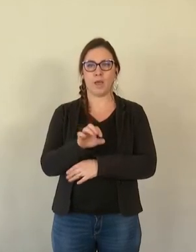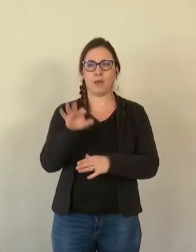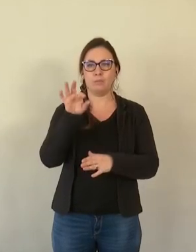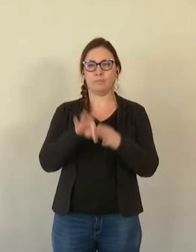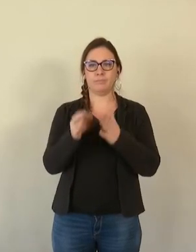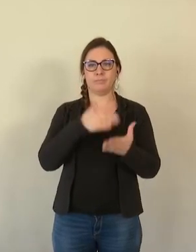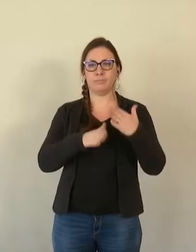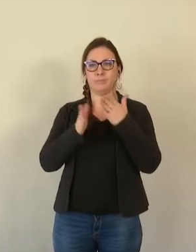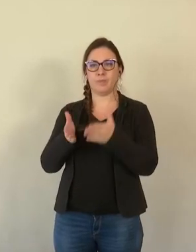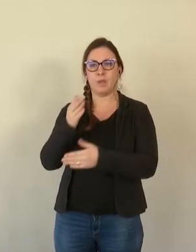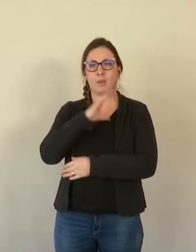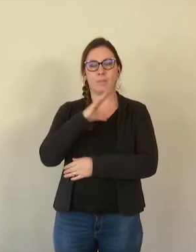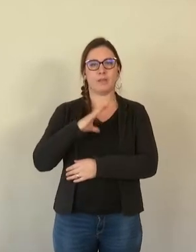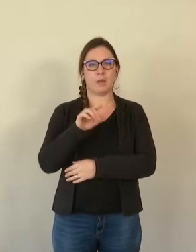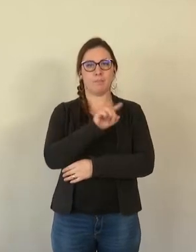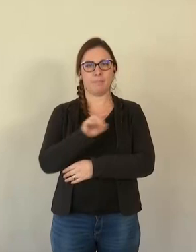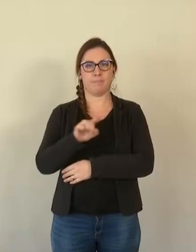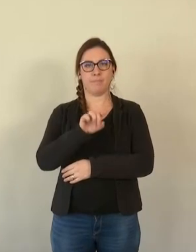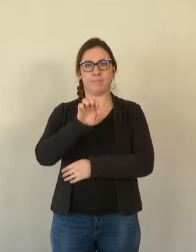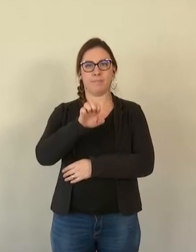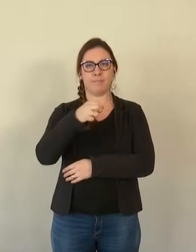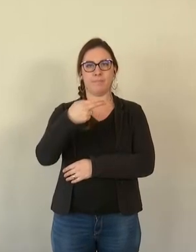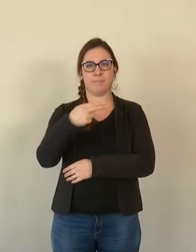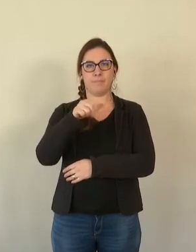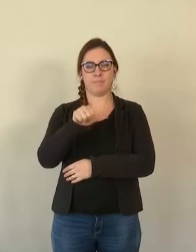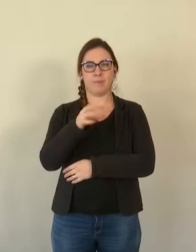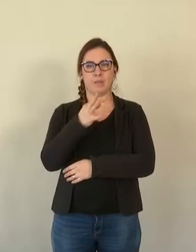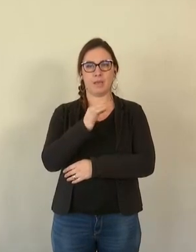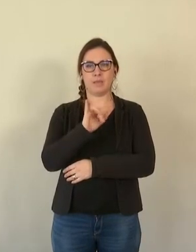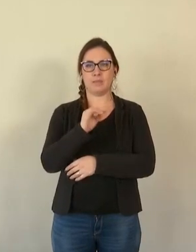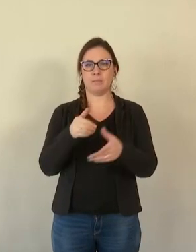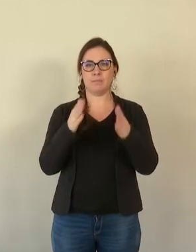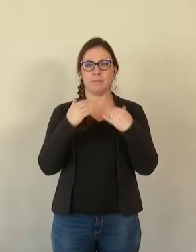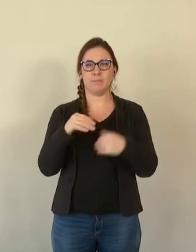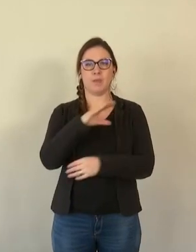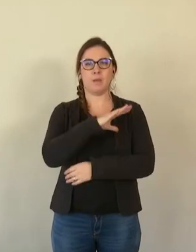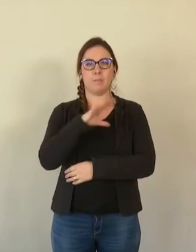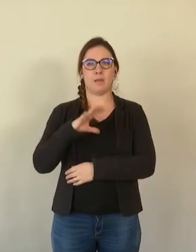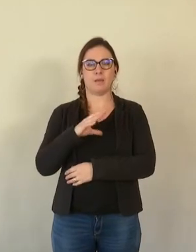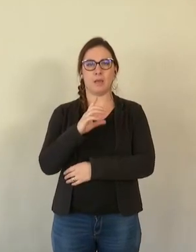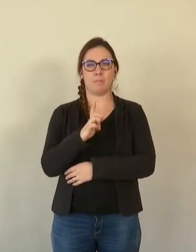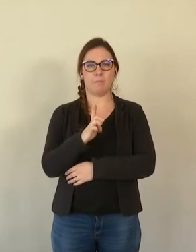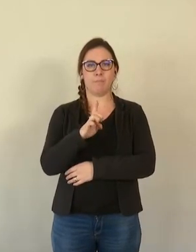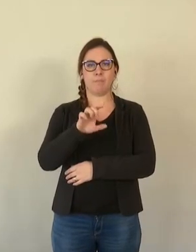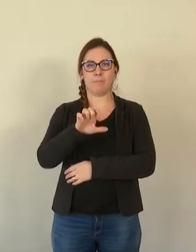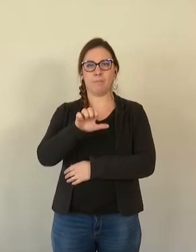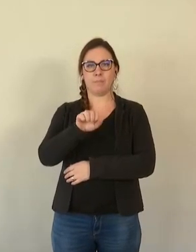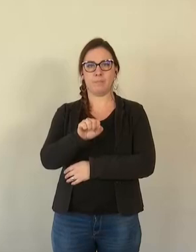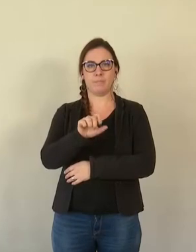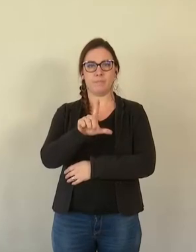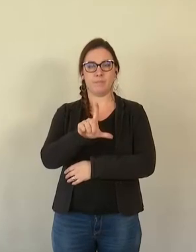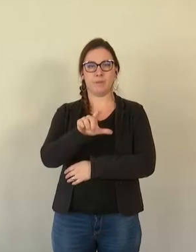son arrivée Nicolas beronpérez Olivier Bertrand